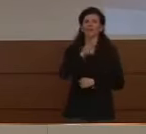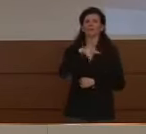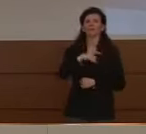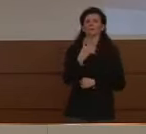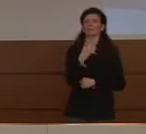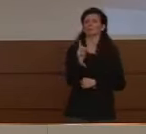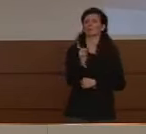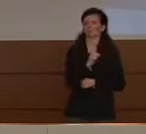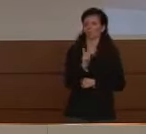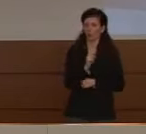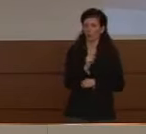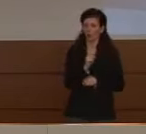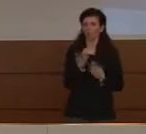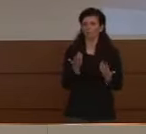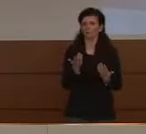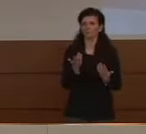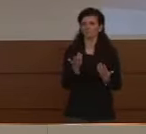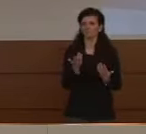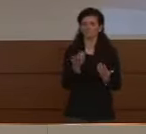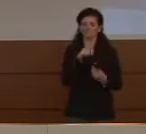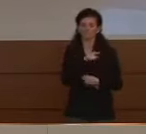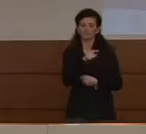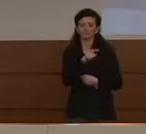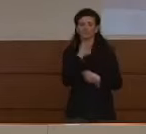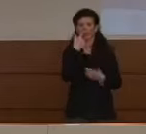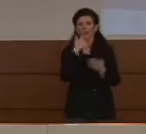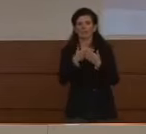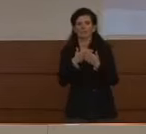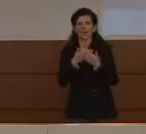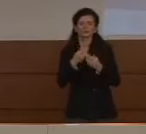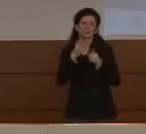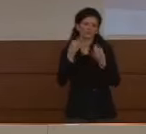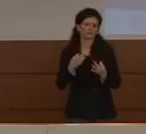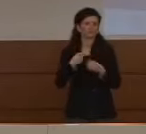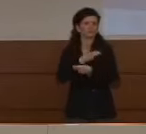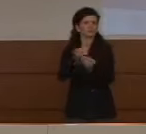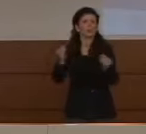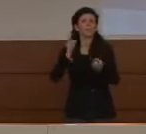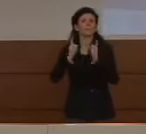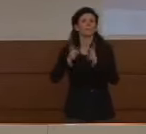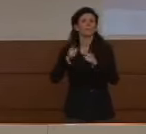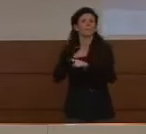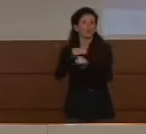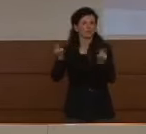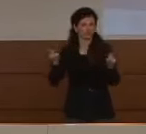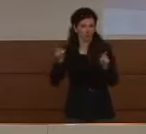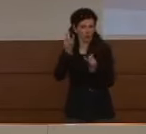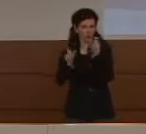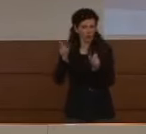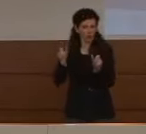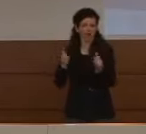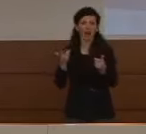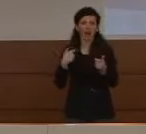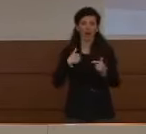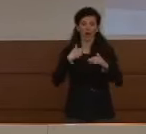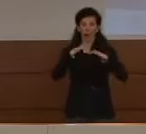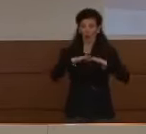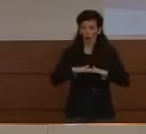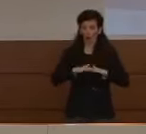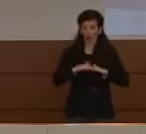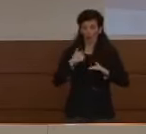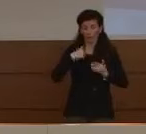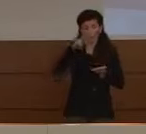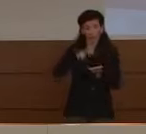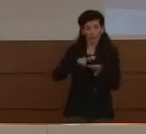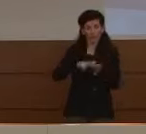quindi per noi andavano distribuite alla popolazione quindi confermo che queste mascherine possono essere utilizzate per un